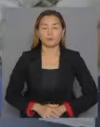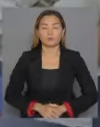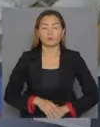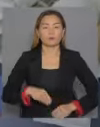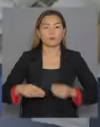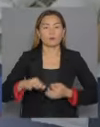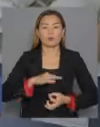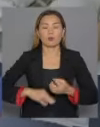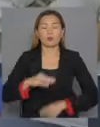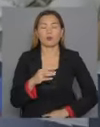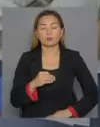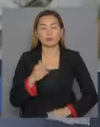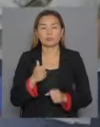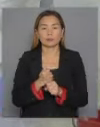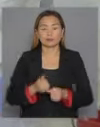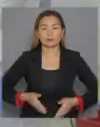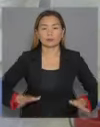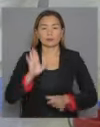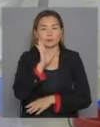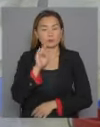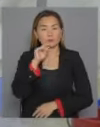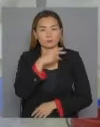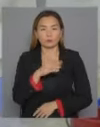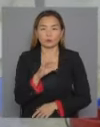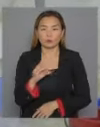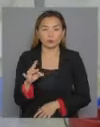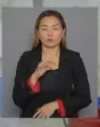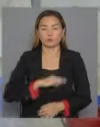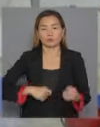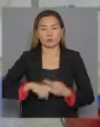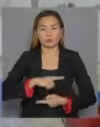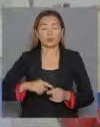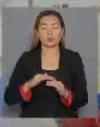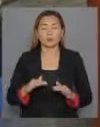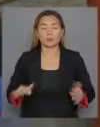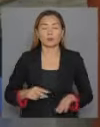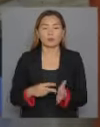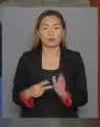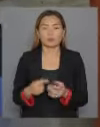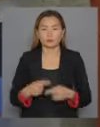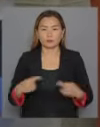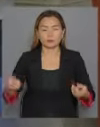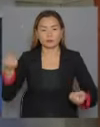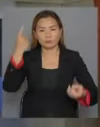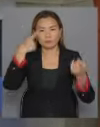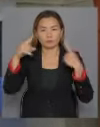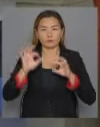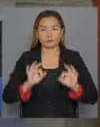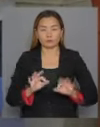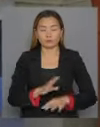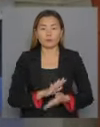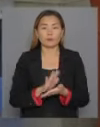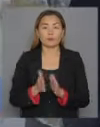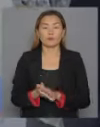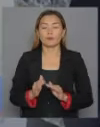Пластикалық қалдықтардан асфальт жасау, суды үнемдеу және қоқысты табыс көзіне айналдыру. Балалар өз жобасында осындай идеяларды ұсынды.